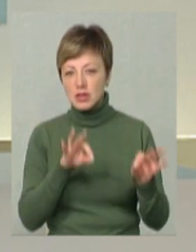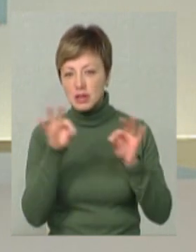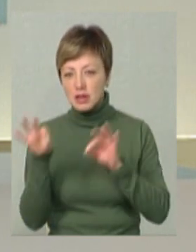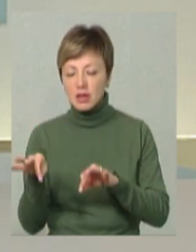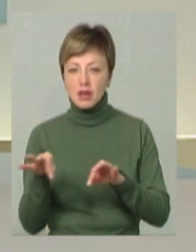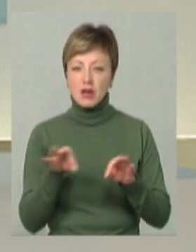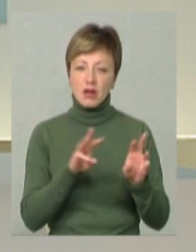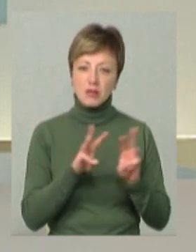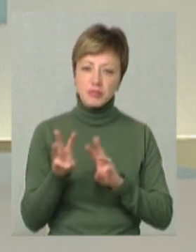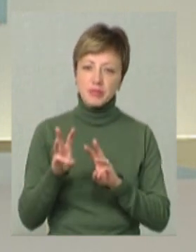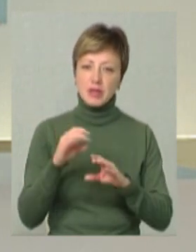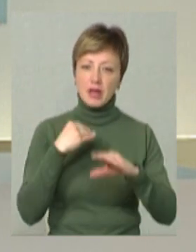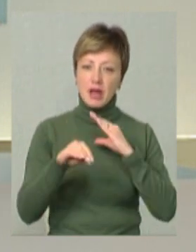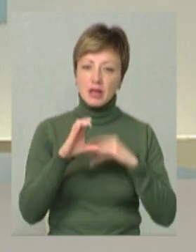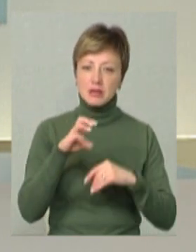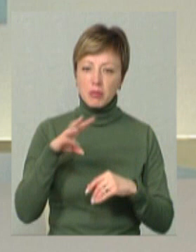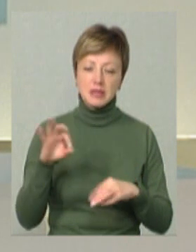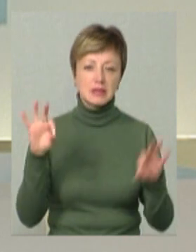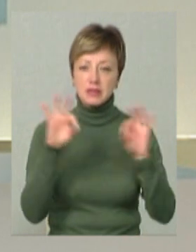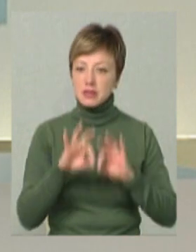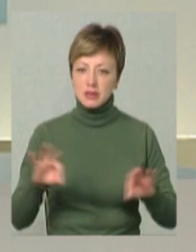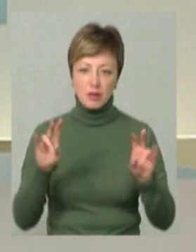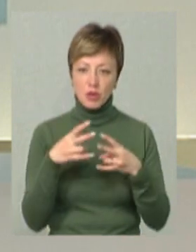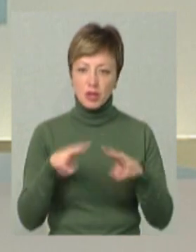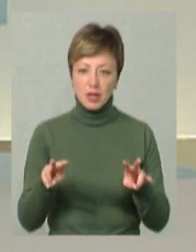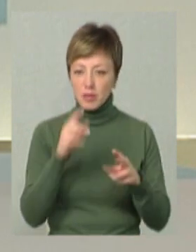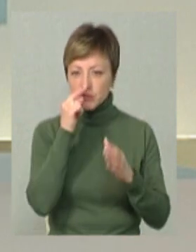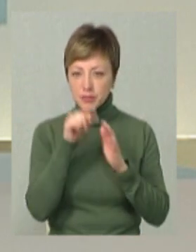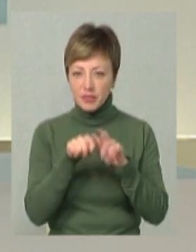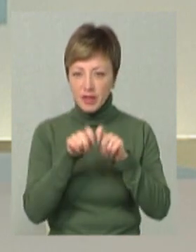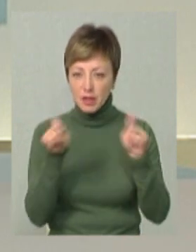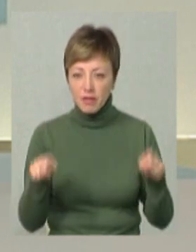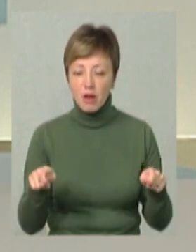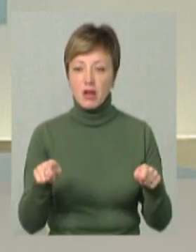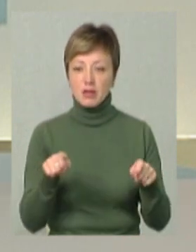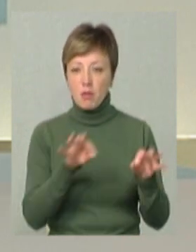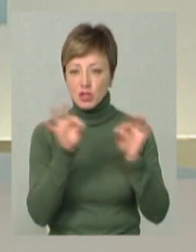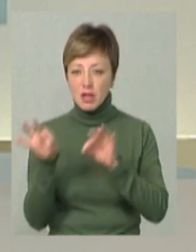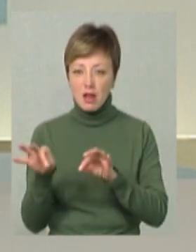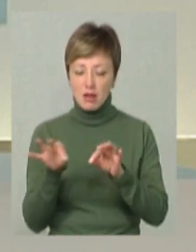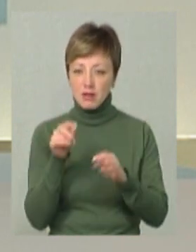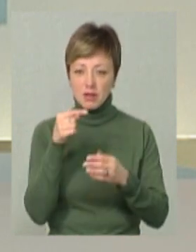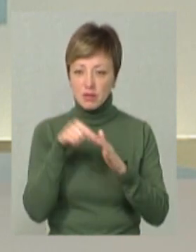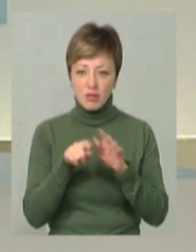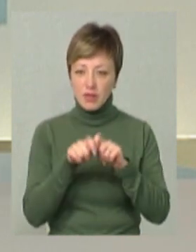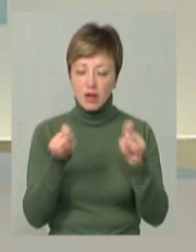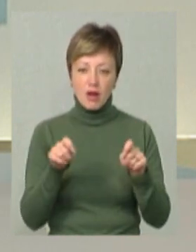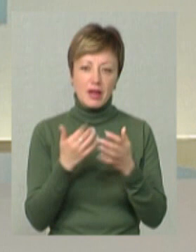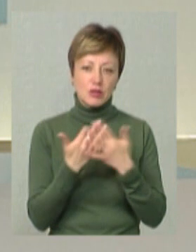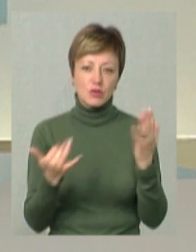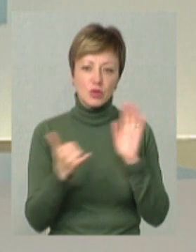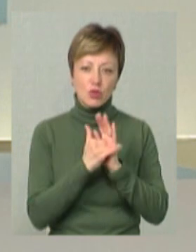приходять якісь смс-повідомлення, в жодному разі не потрібно переходити за цими посиланнями, тому що це можуть бути різноманітні